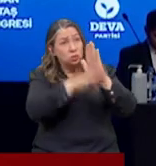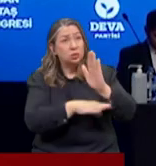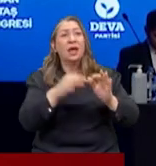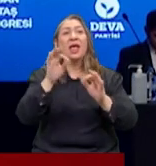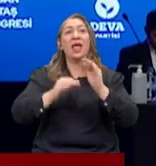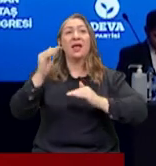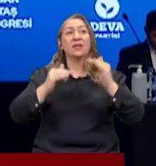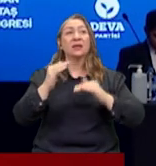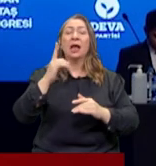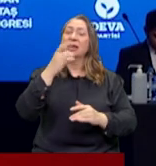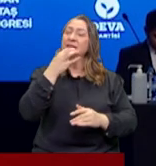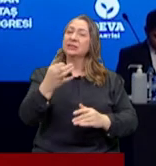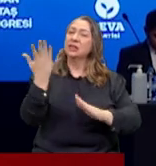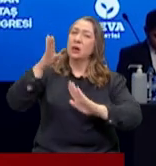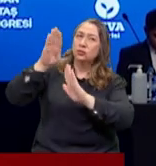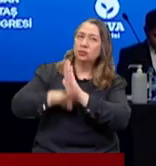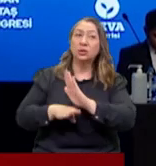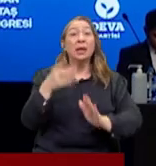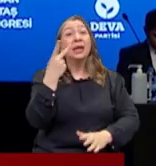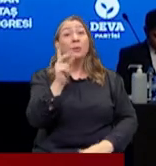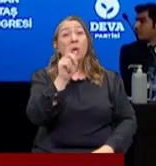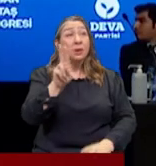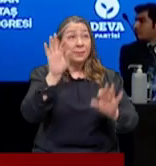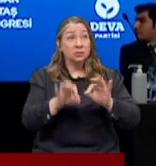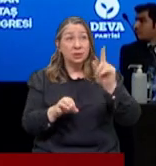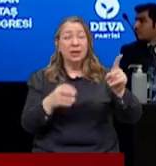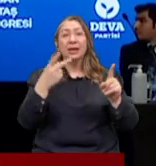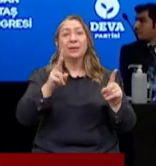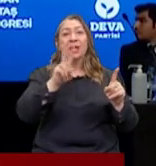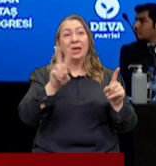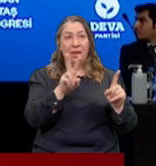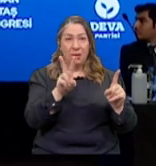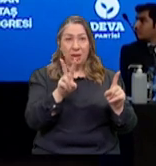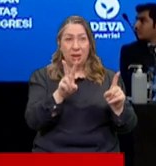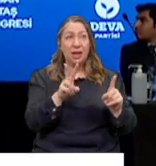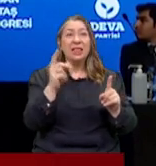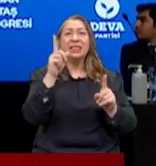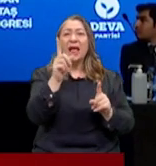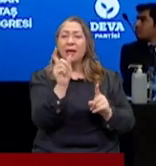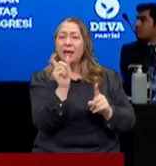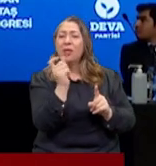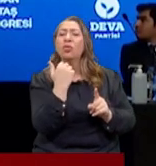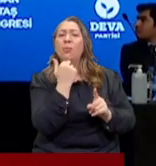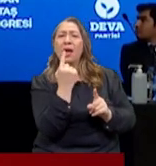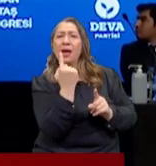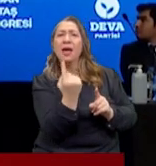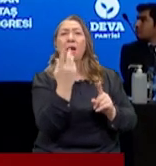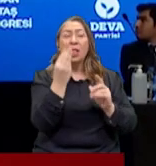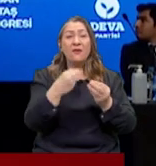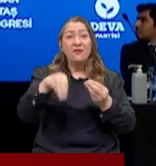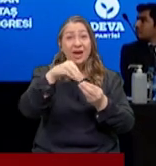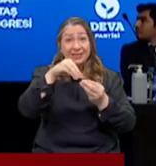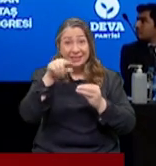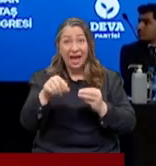Enflasyonu Allah'ın izniyle daha da düşüreceğiz. 2017'de başlıyor. 2020'de tek haneli rakama faiz